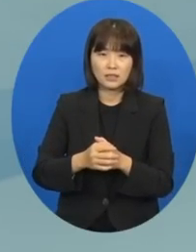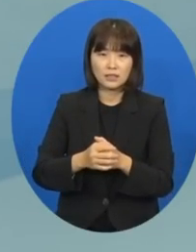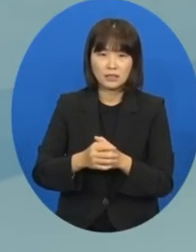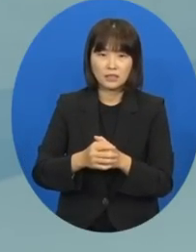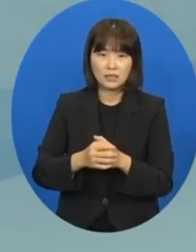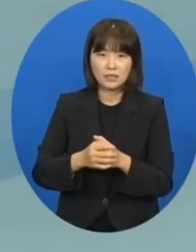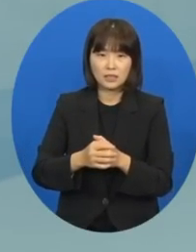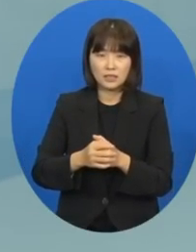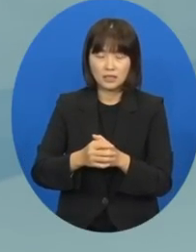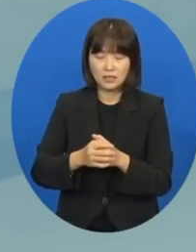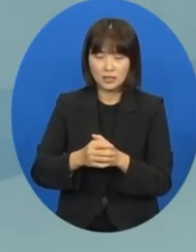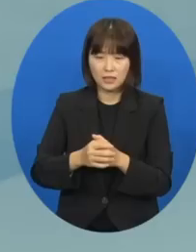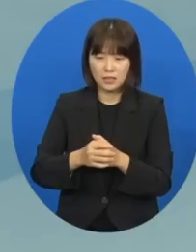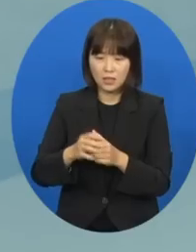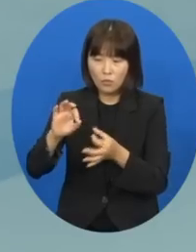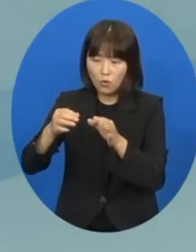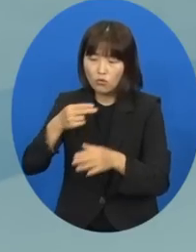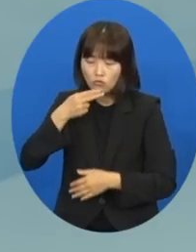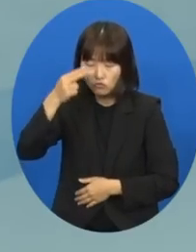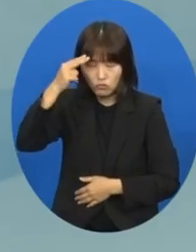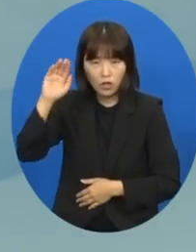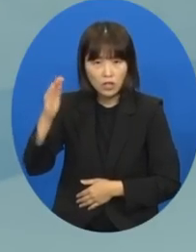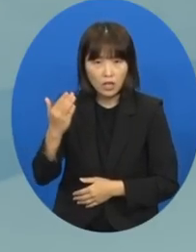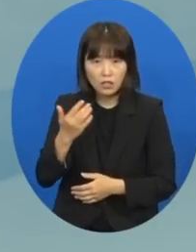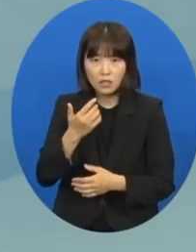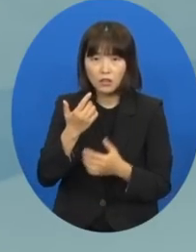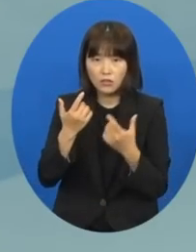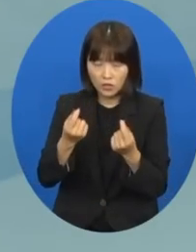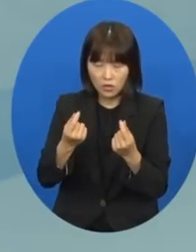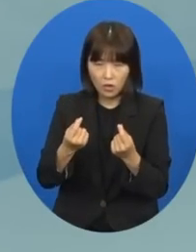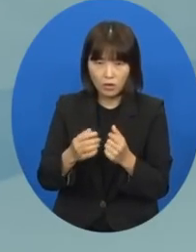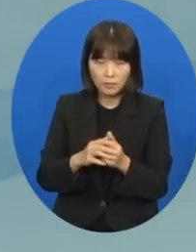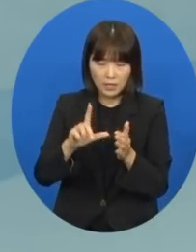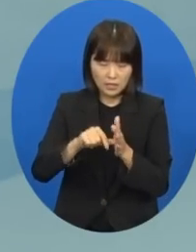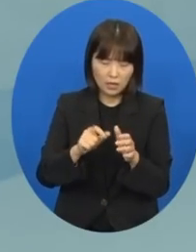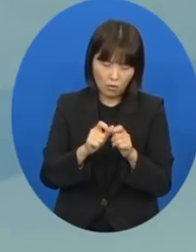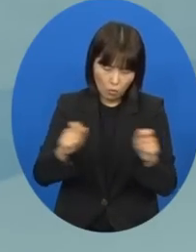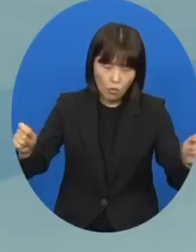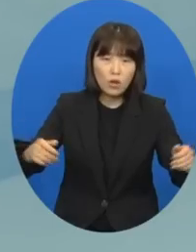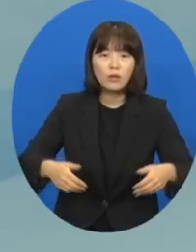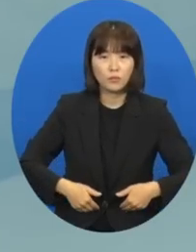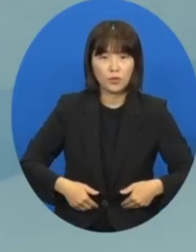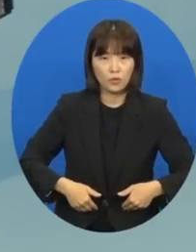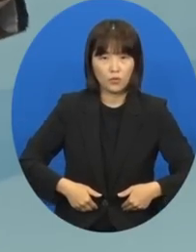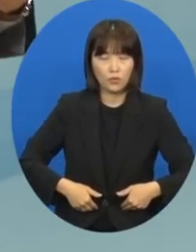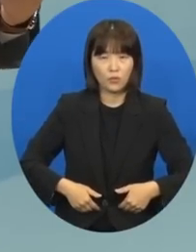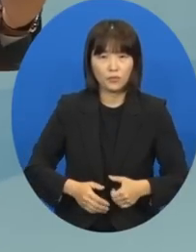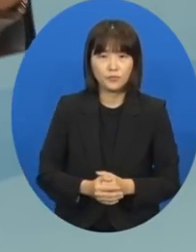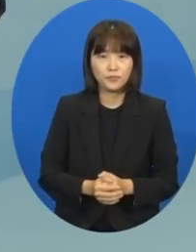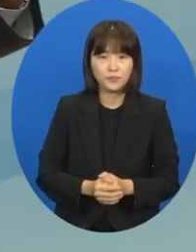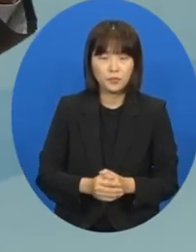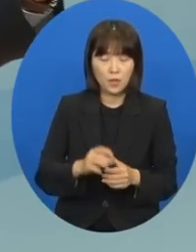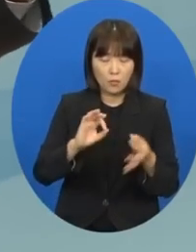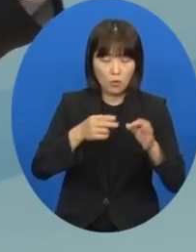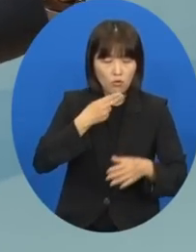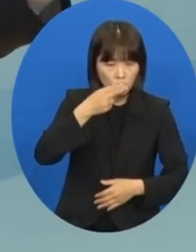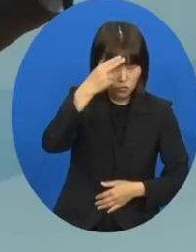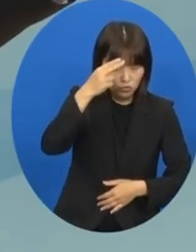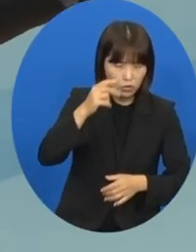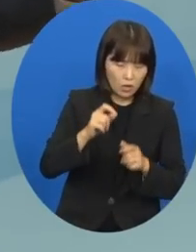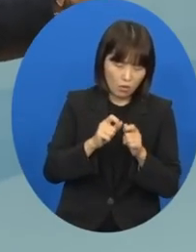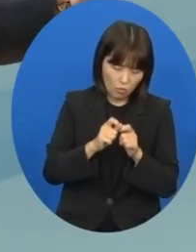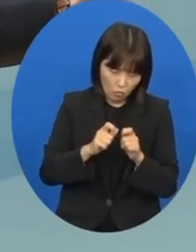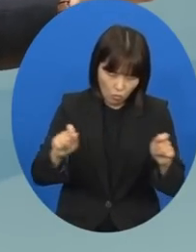되죠. 오랜 시간이 걸립니다. 그리고 포도주가 된 다음에도 숙성의 시간, 오래되면 오래될수록 정말